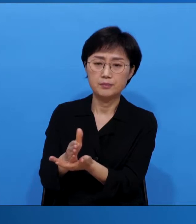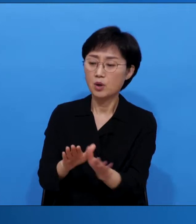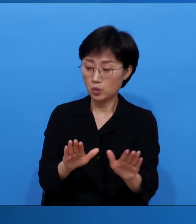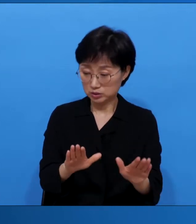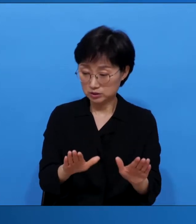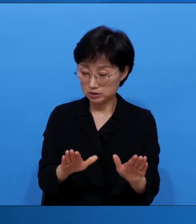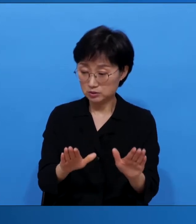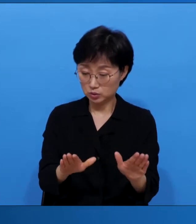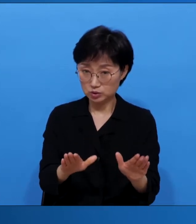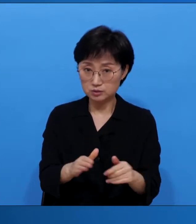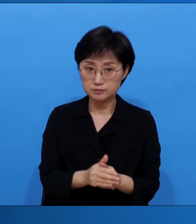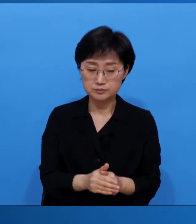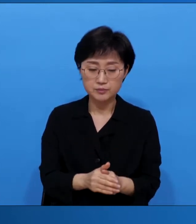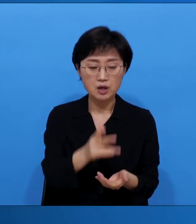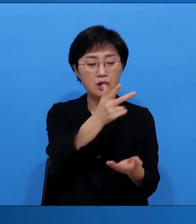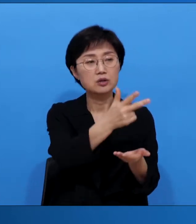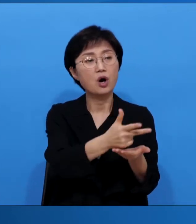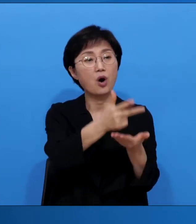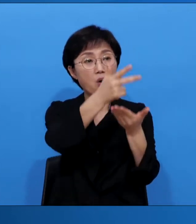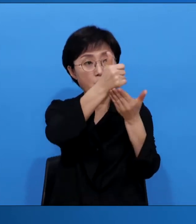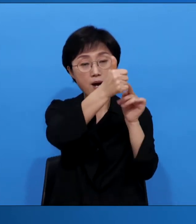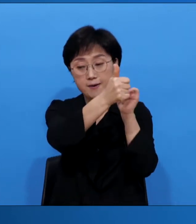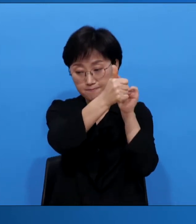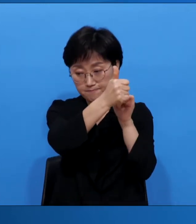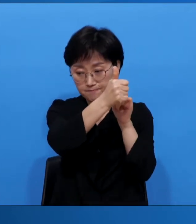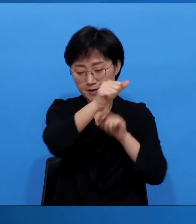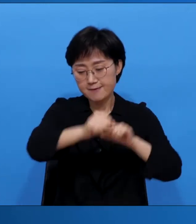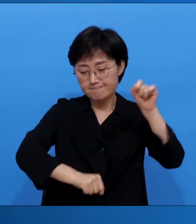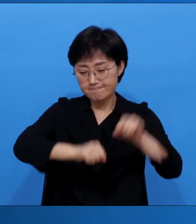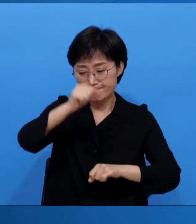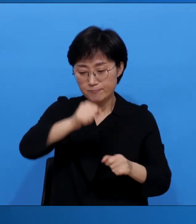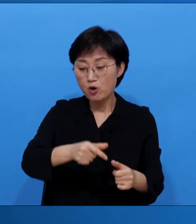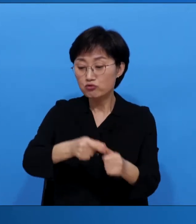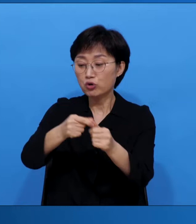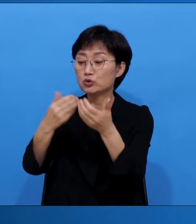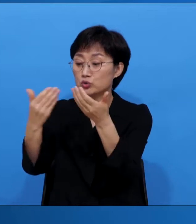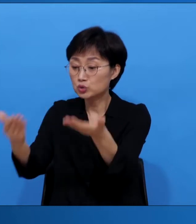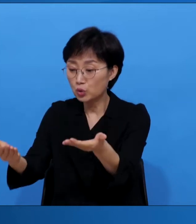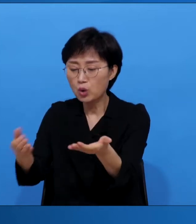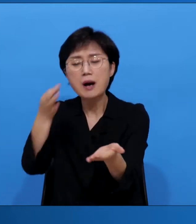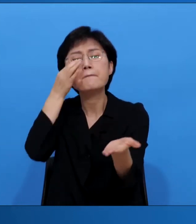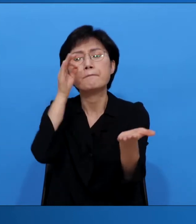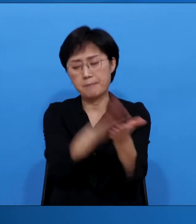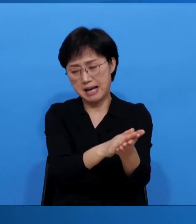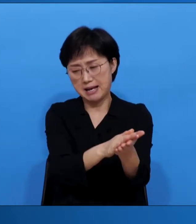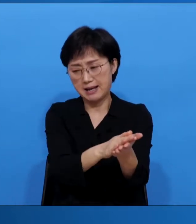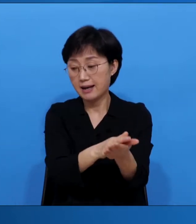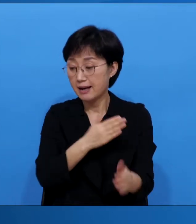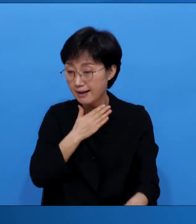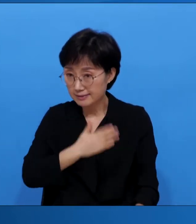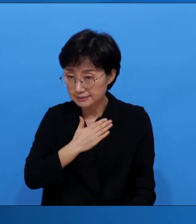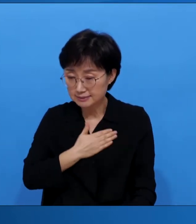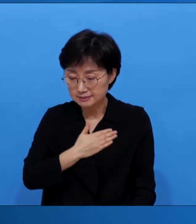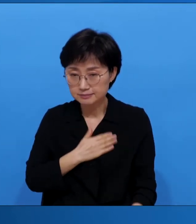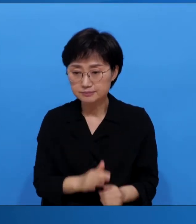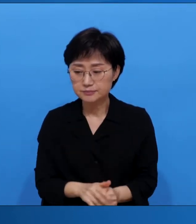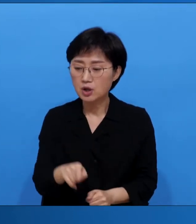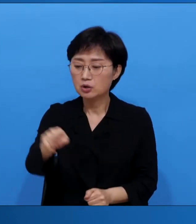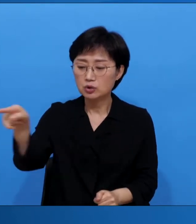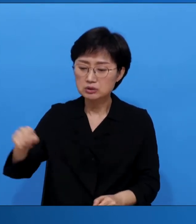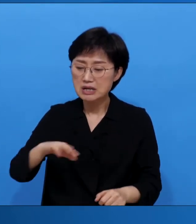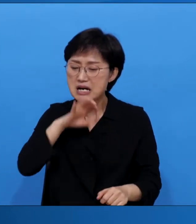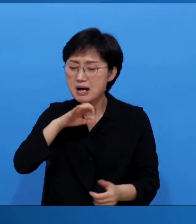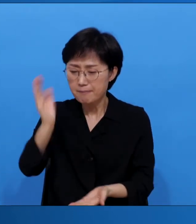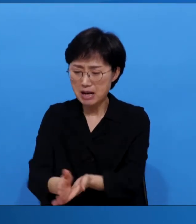오늘 여호와께서 행하시는 구원을 보라. and stand and see the deliverance the Lord will bring to us today. 가만히